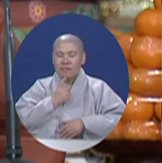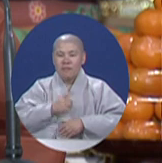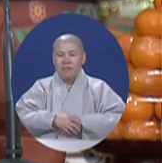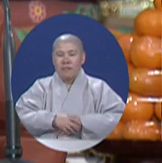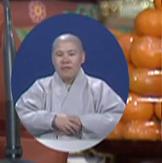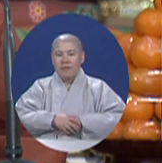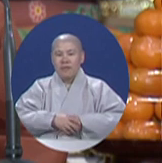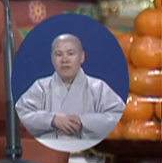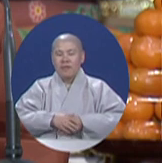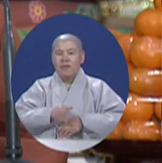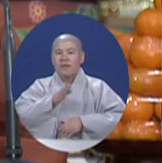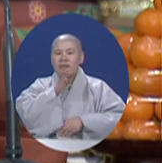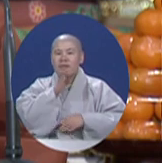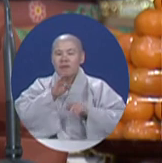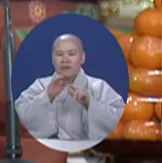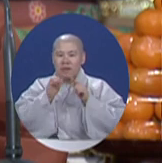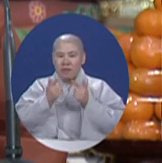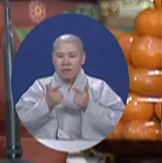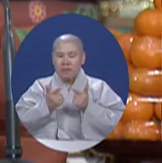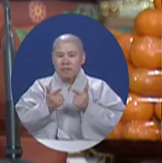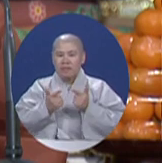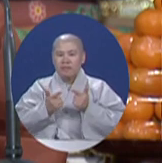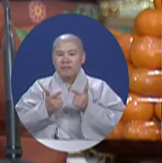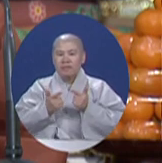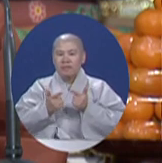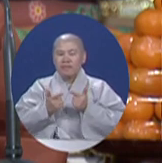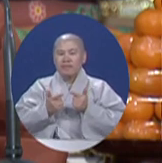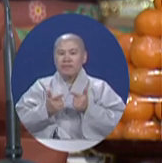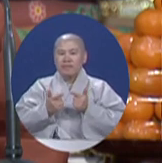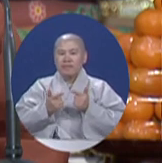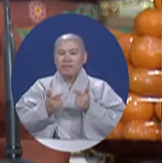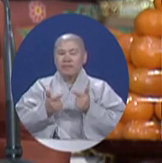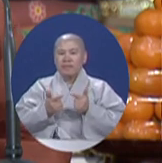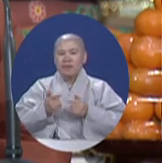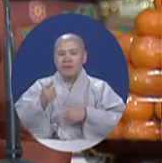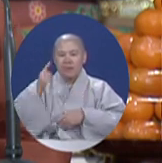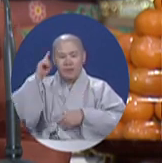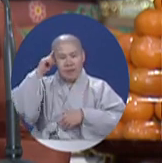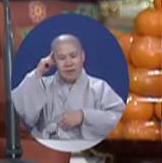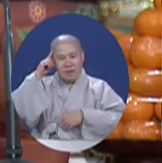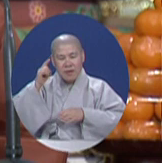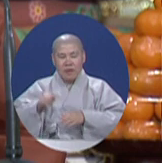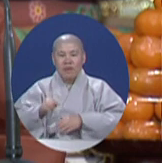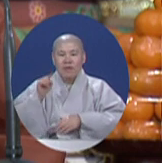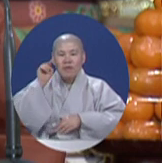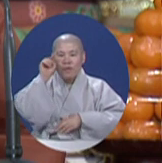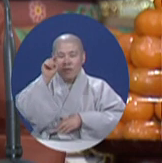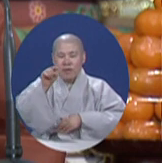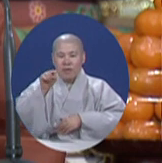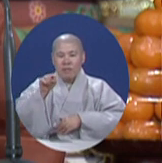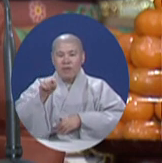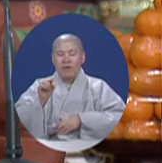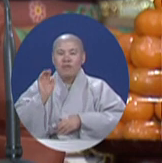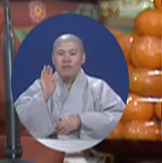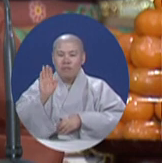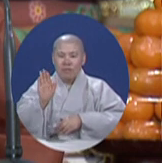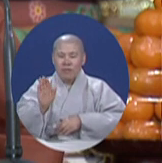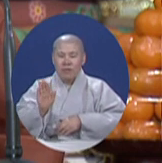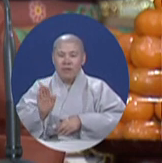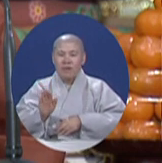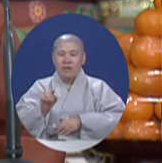그 진실이 아니에요. 그래서 이런 견해를 넘어가야